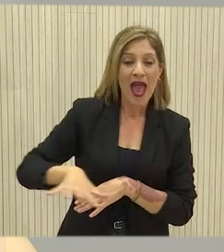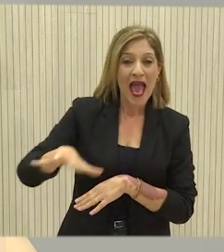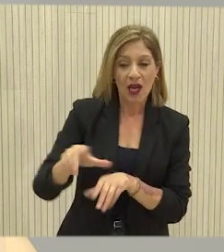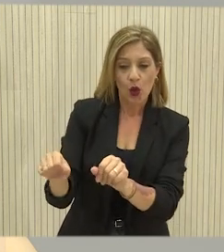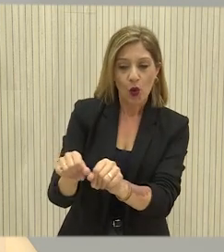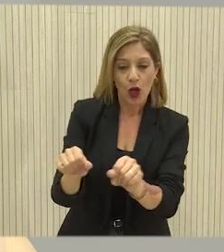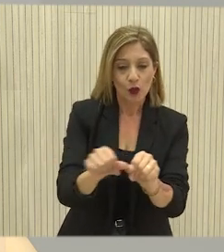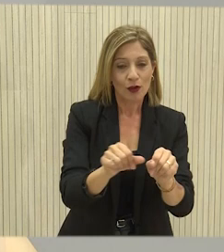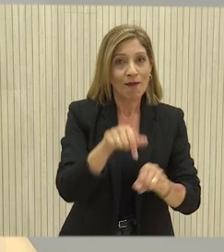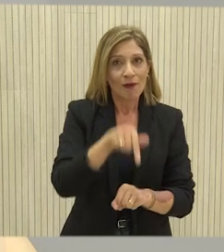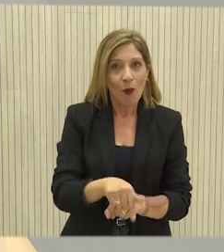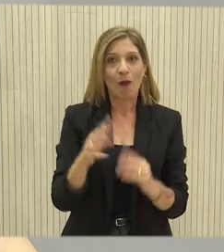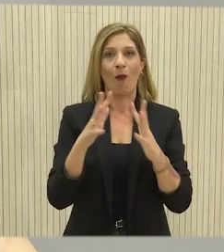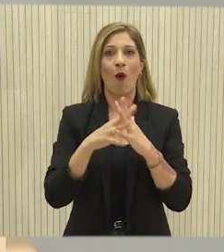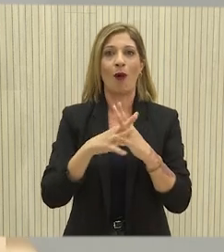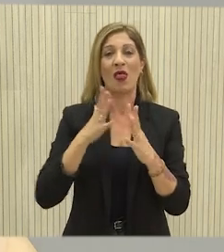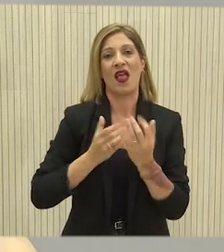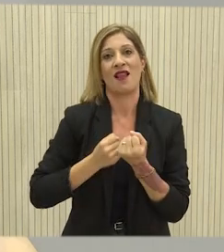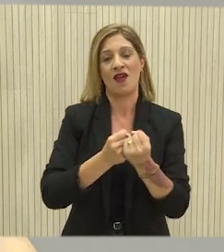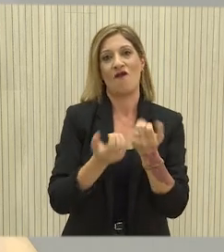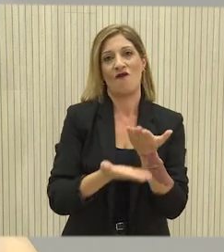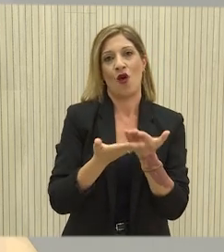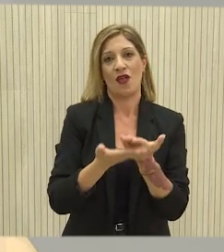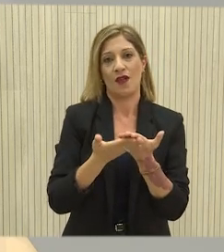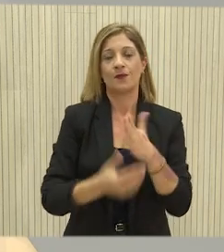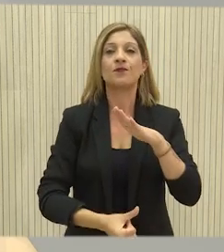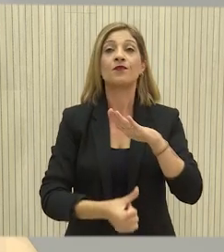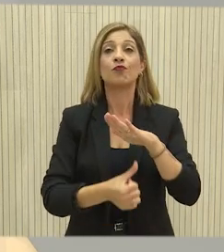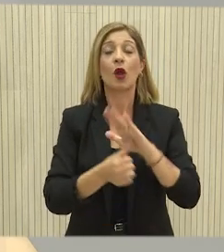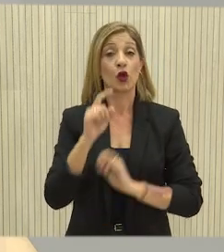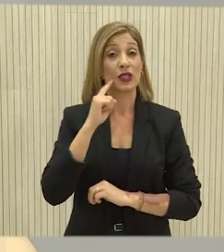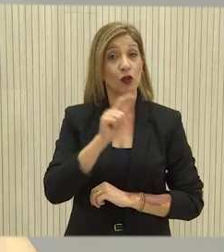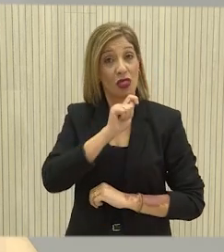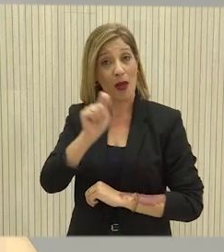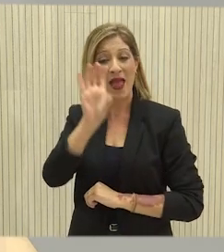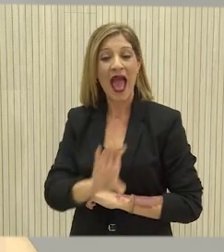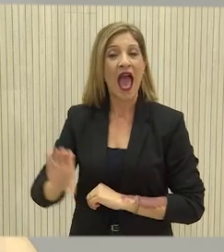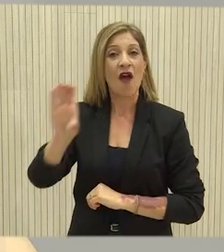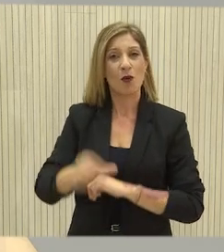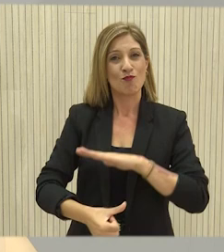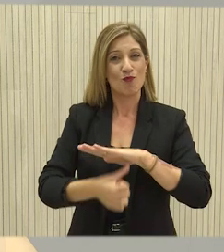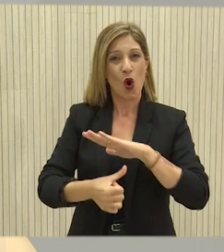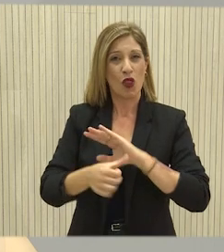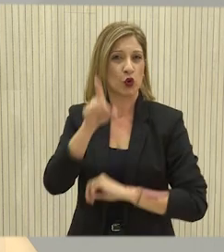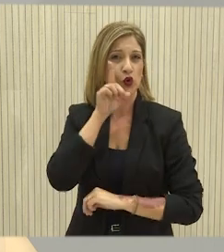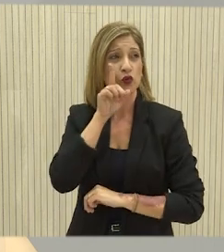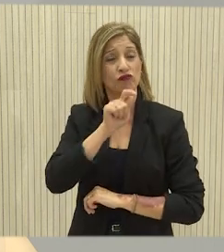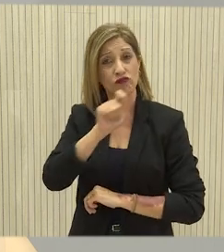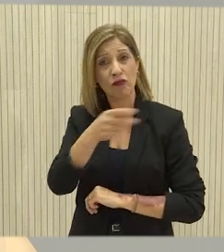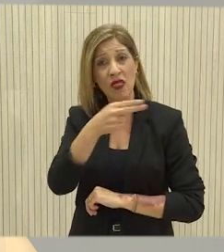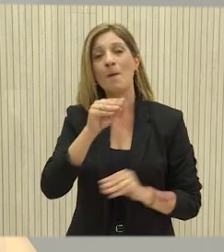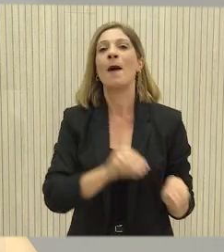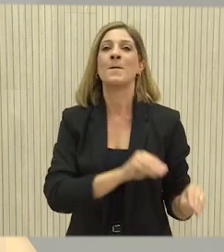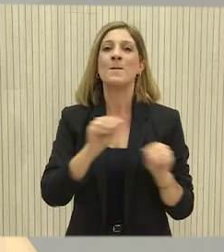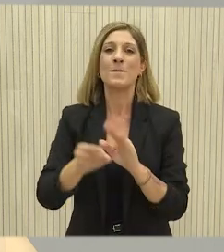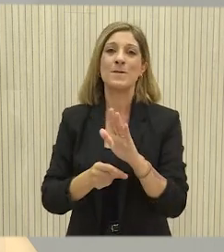αλλά και στην παρούσα κρίση. Ο πρόεδρος Χριστοδουλίδης θα θέσει στην πρόεδρο της Ευρωπαϊκής Επιτροπής και την πτυχή του μεταναστευτικού,